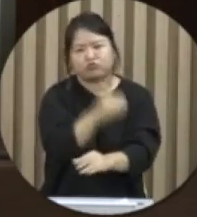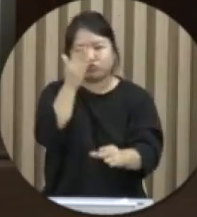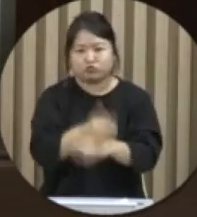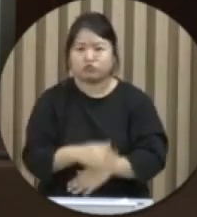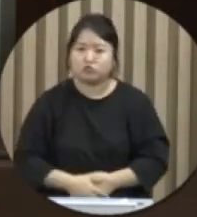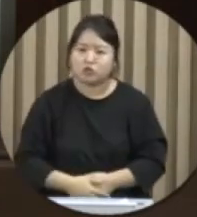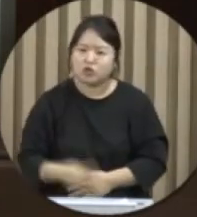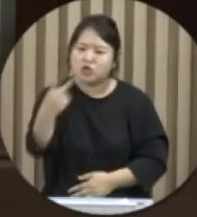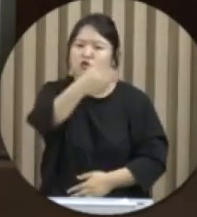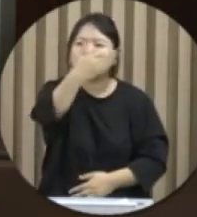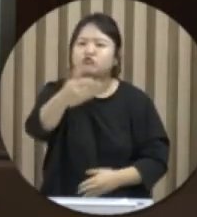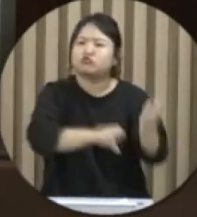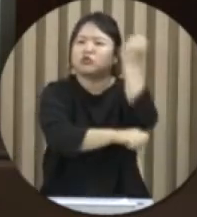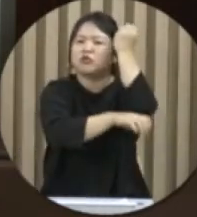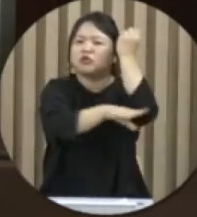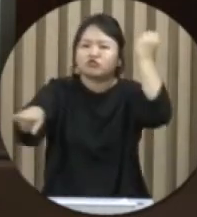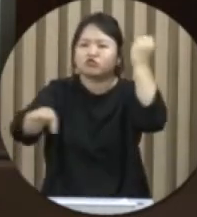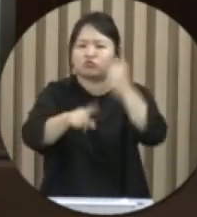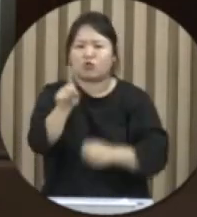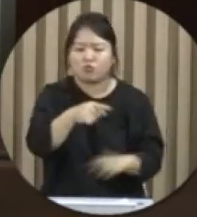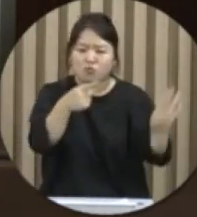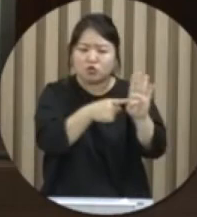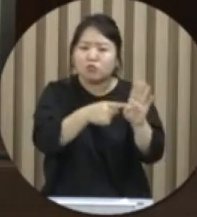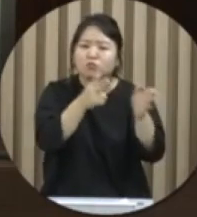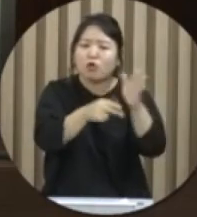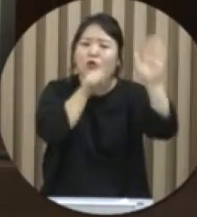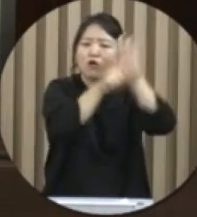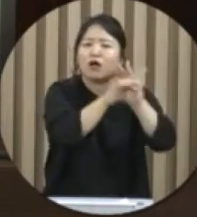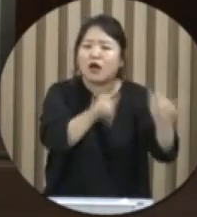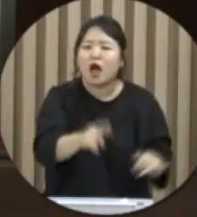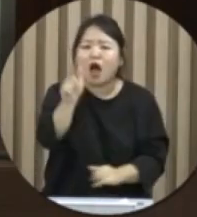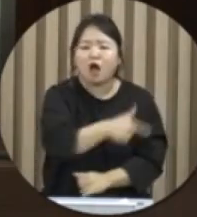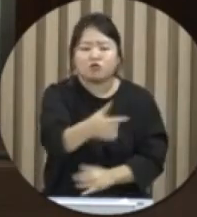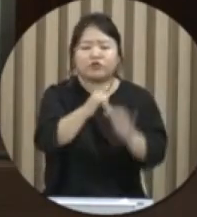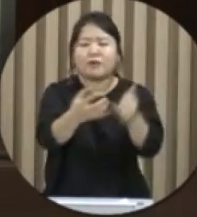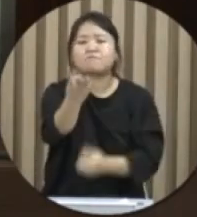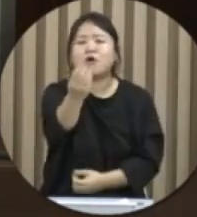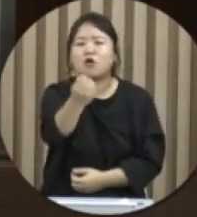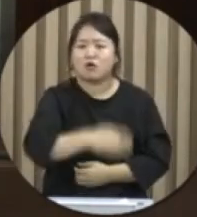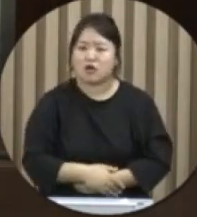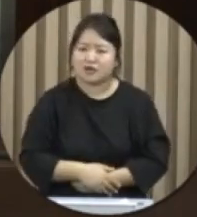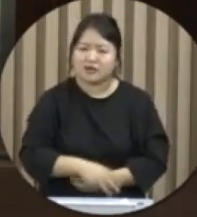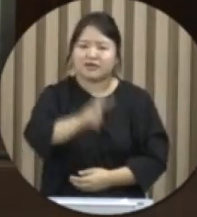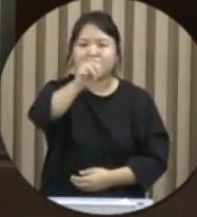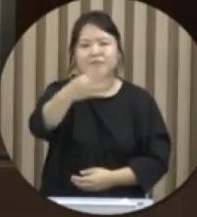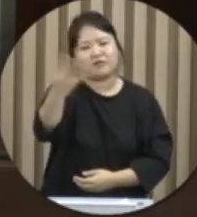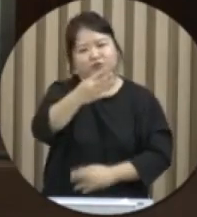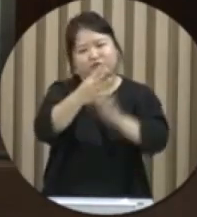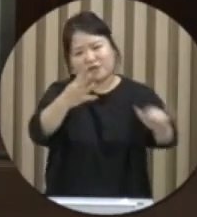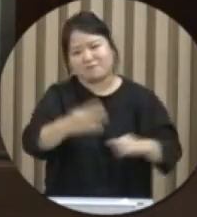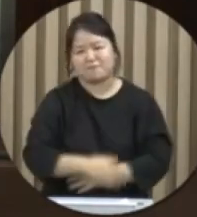2019년 기준 경쟁력을 영화는 1일 평균 이용객 수는 3만 3천여명이